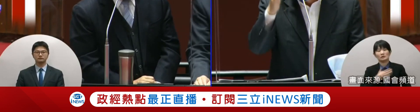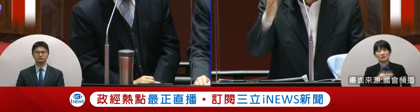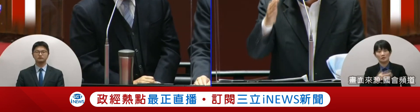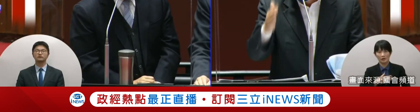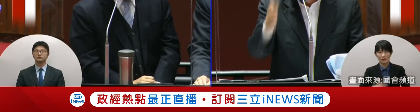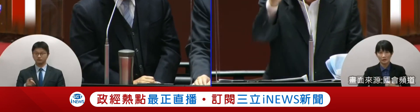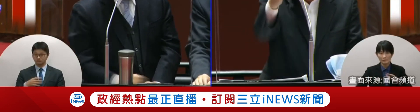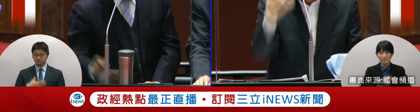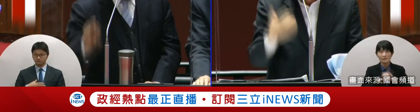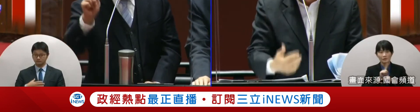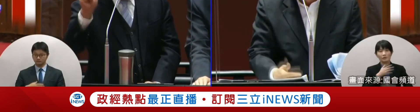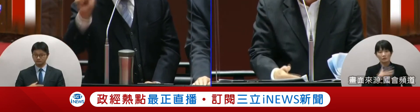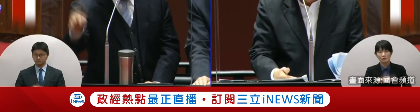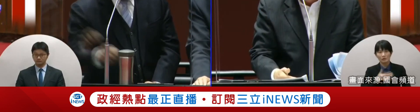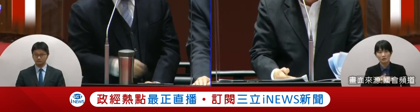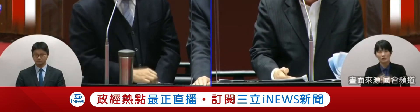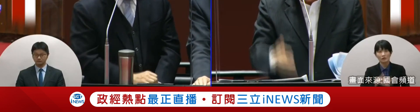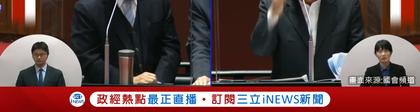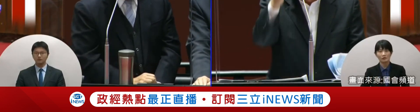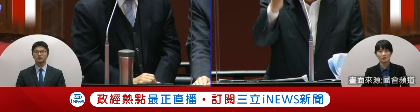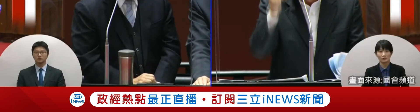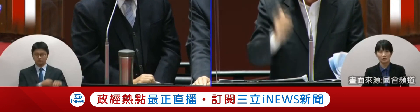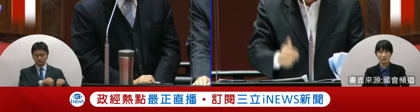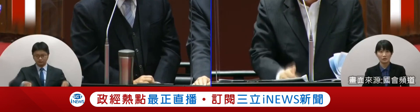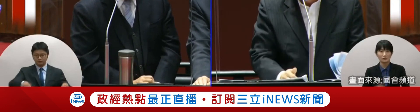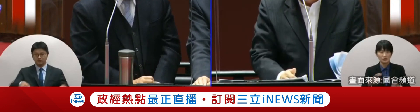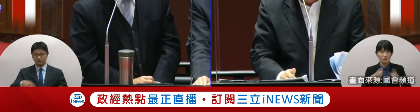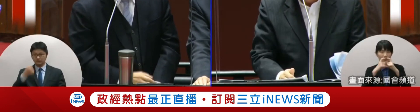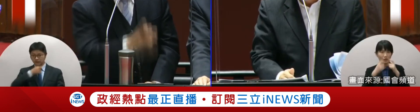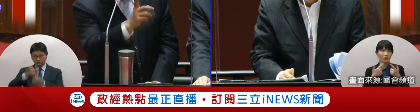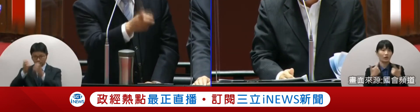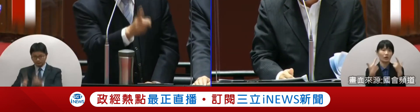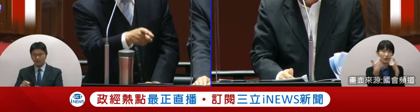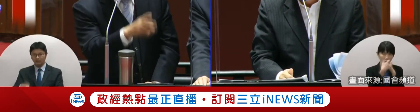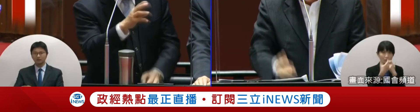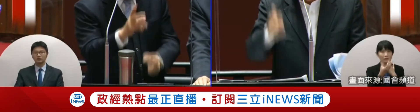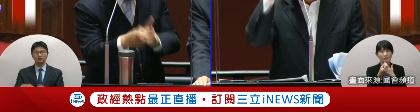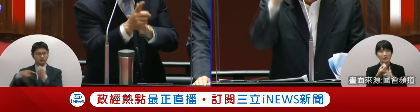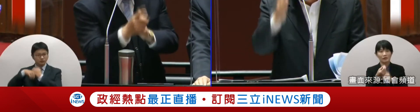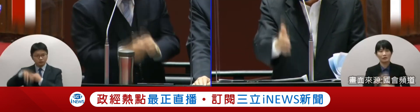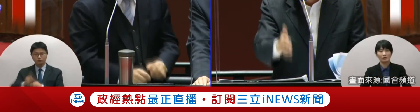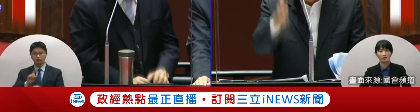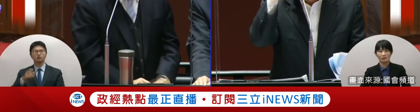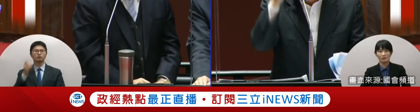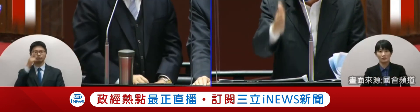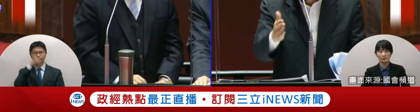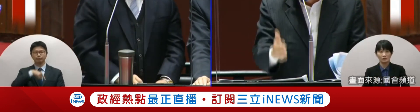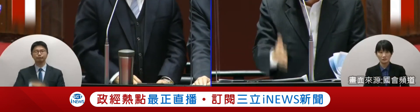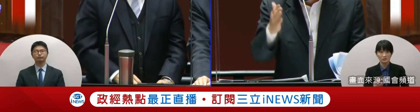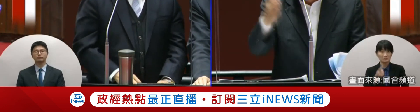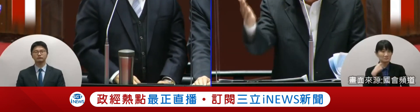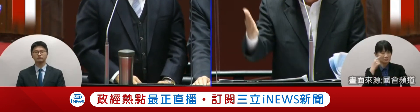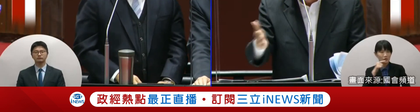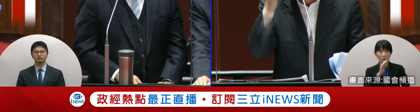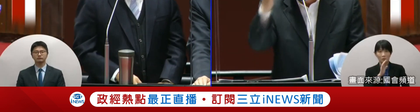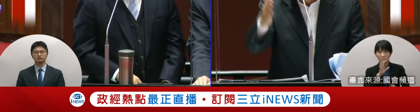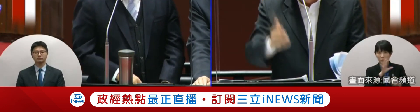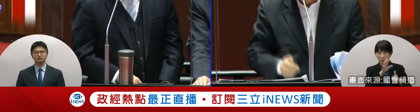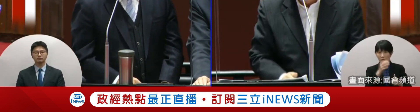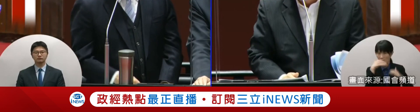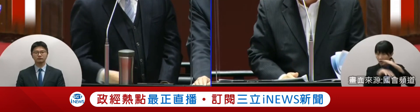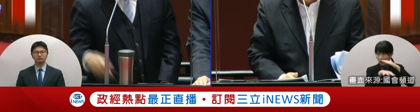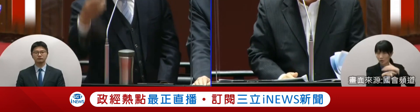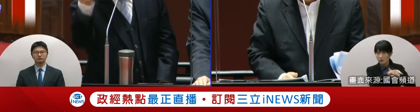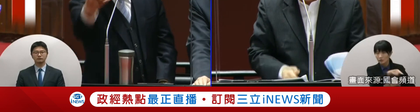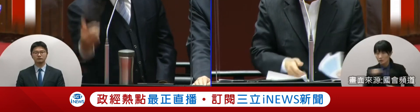反的是哪个条例，你还是跟我讲这件事情。那你一直不回答我的问题，这到底是什么意思？ 你们就持续的要抹红清大，我就莫名